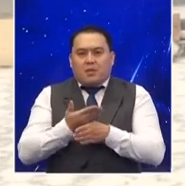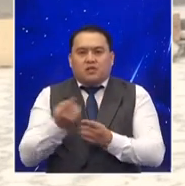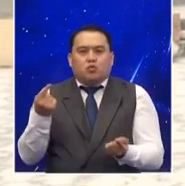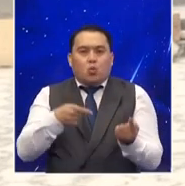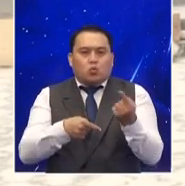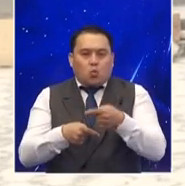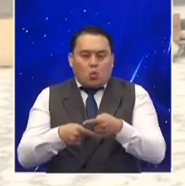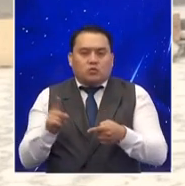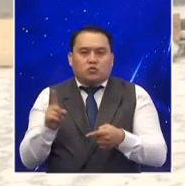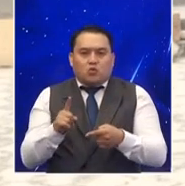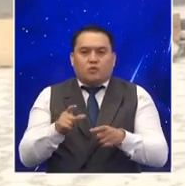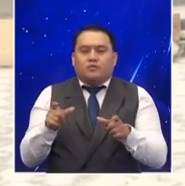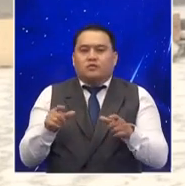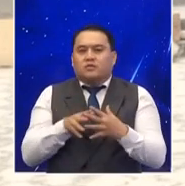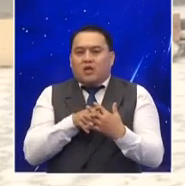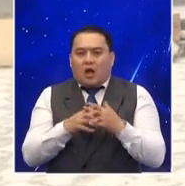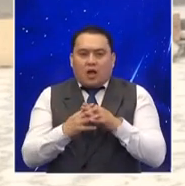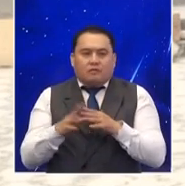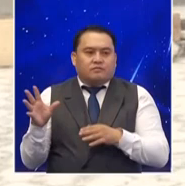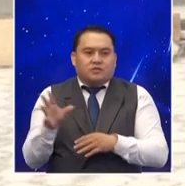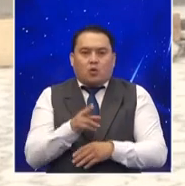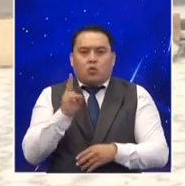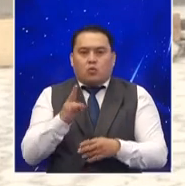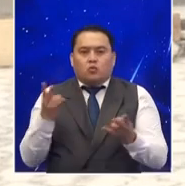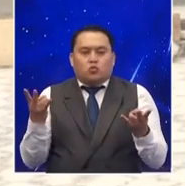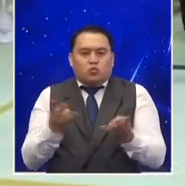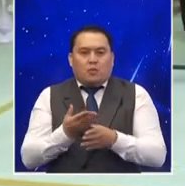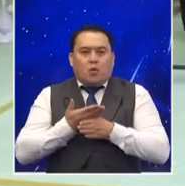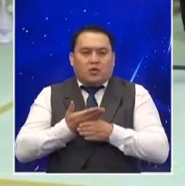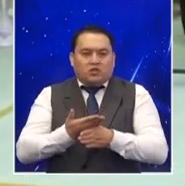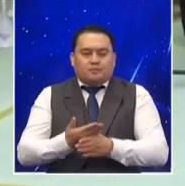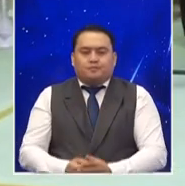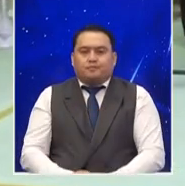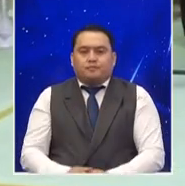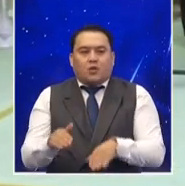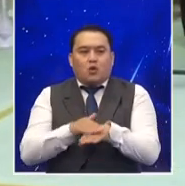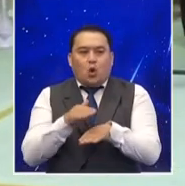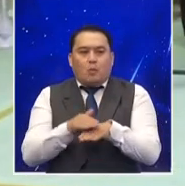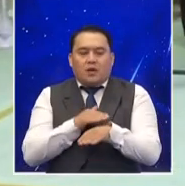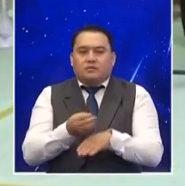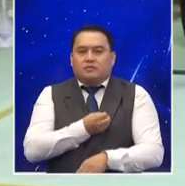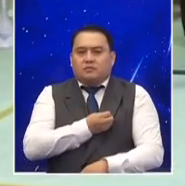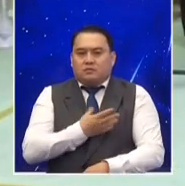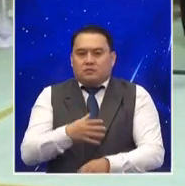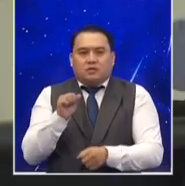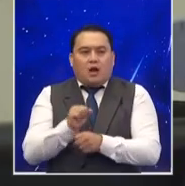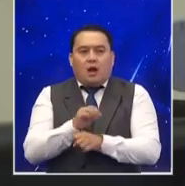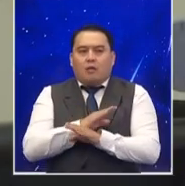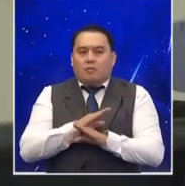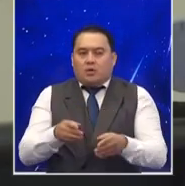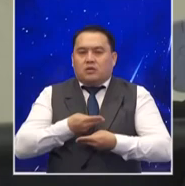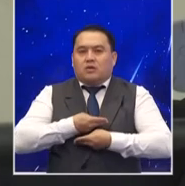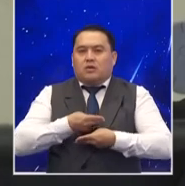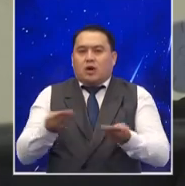другу. Не только внутри одного села, но и всем, кому нужна помощь. На этом добрые дела сельского мецената не ограничились. Он